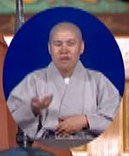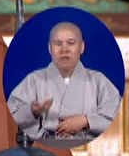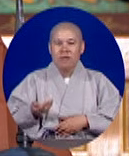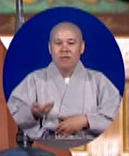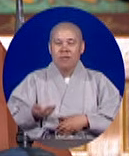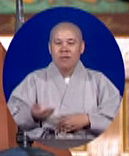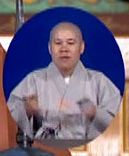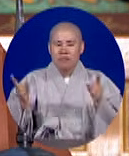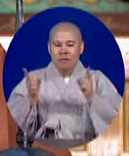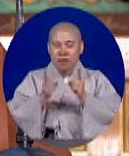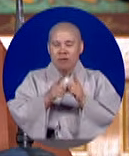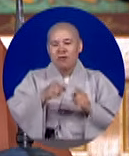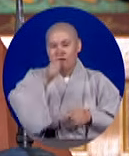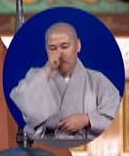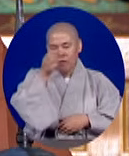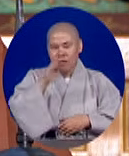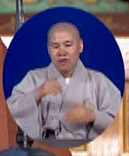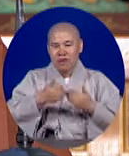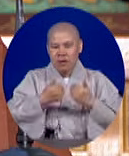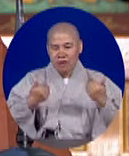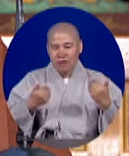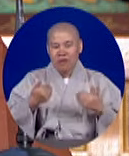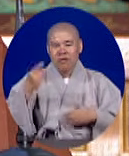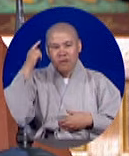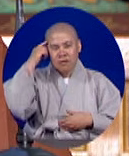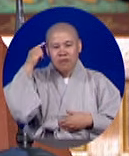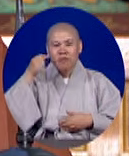좋아했지 헤어진다는 걸 생각 안 해요.